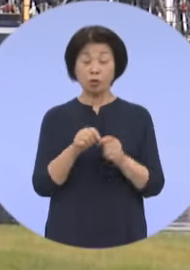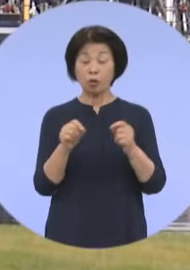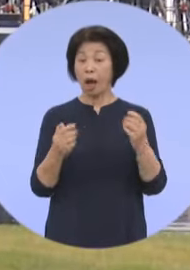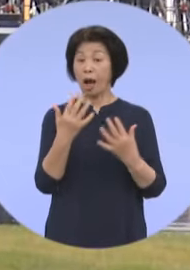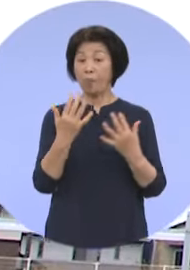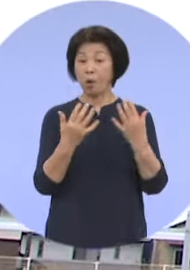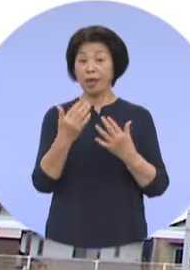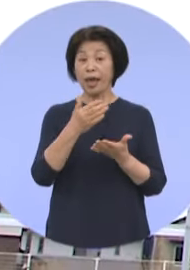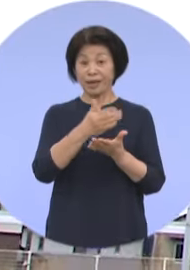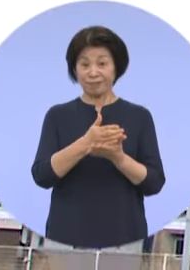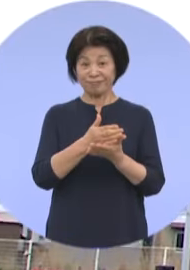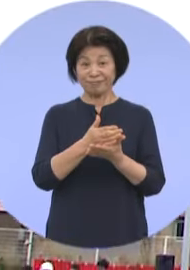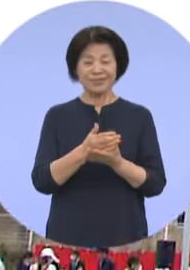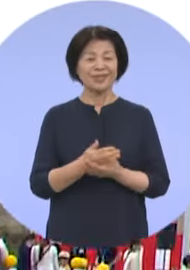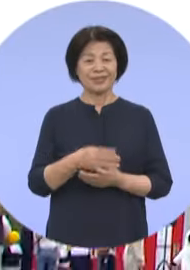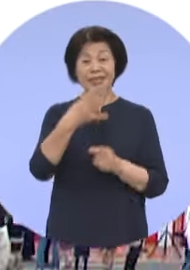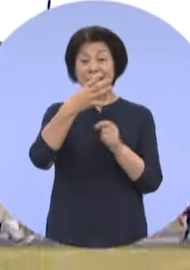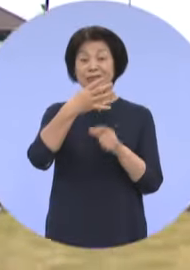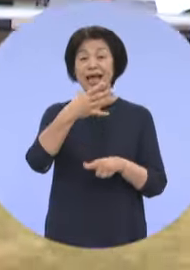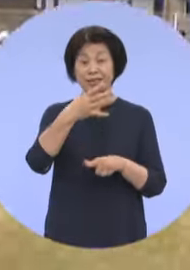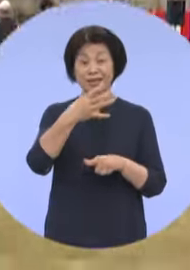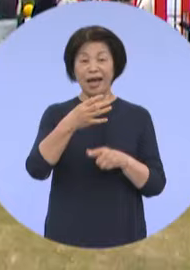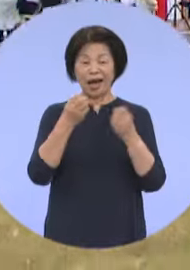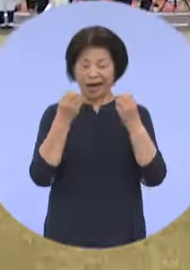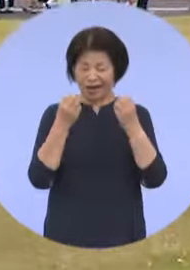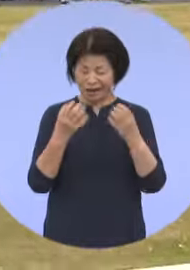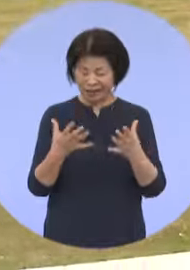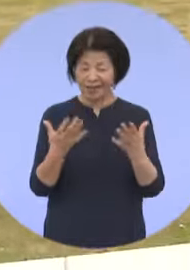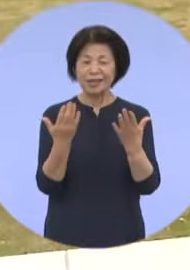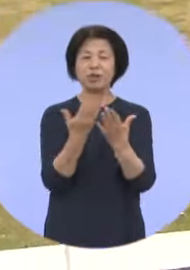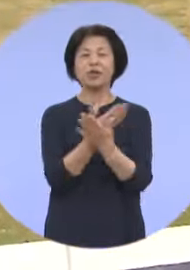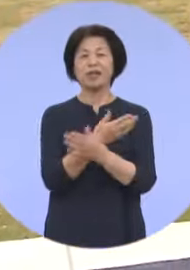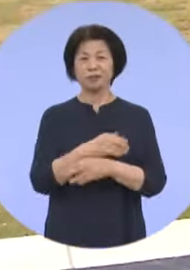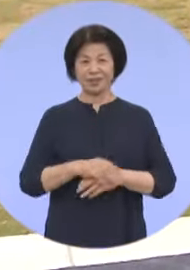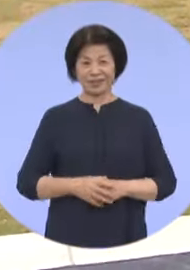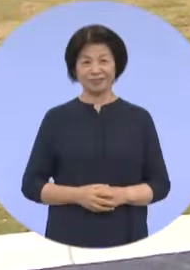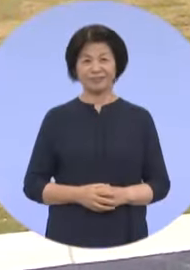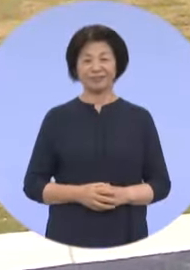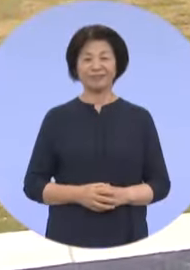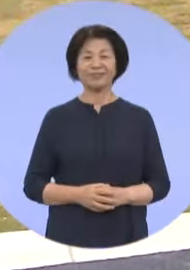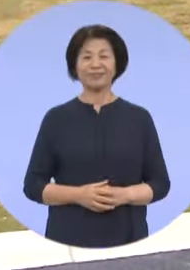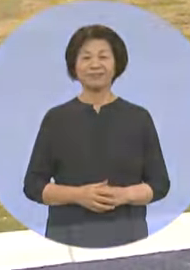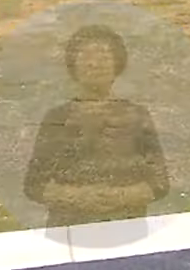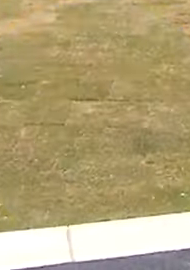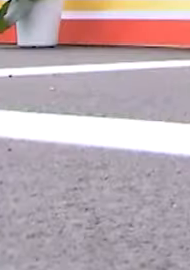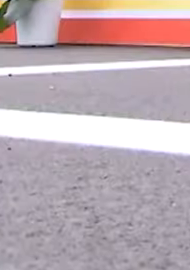北口が先月新しく生まれ変わりました。